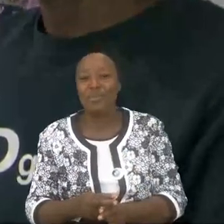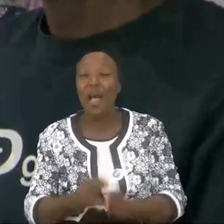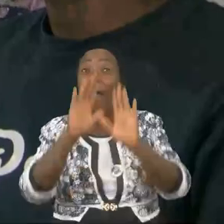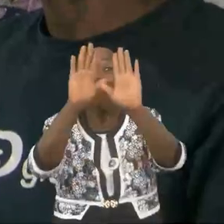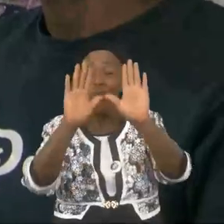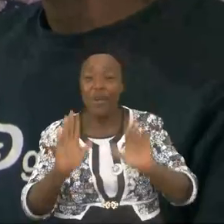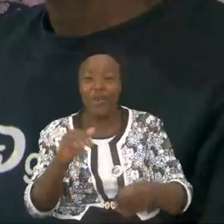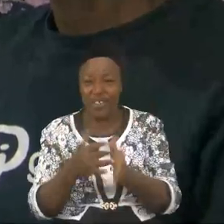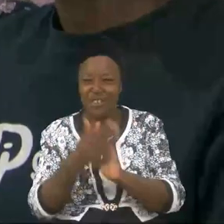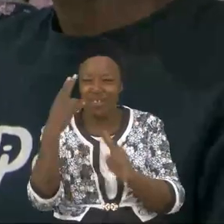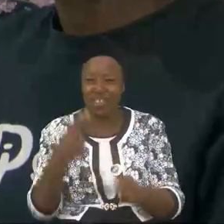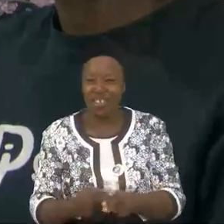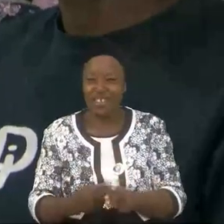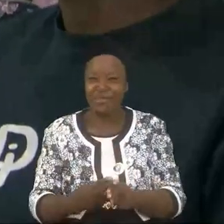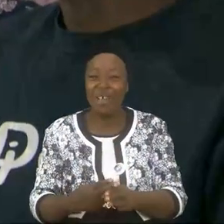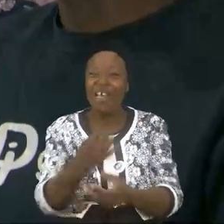Miracle.